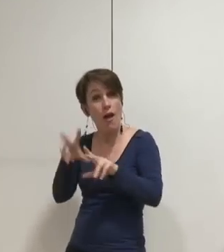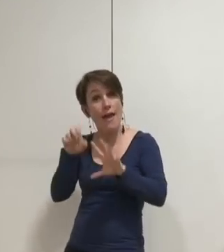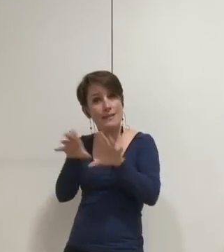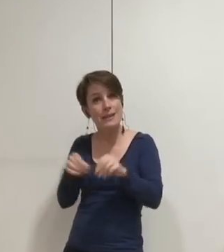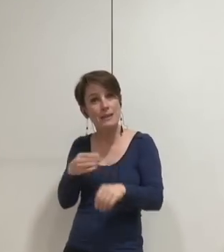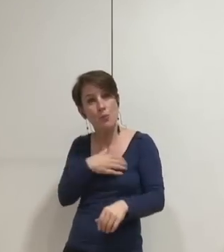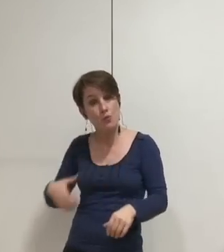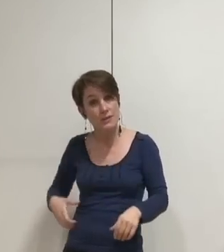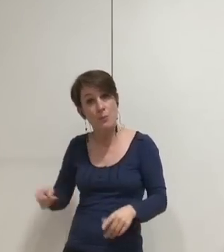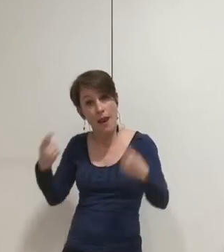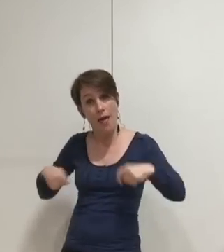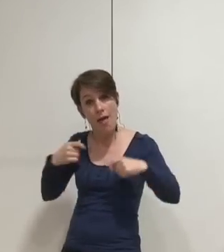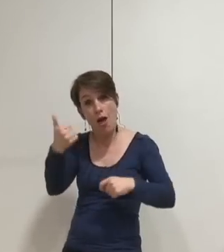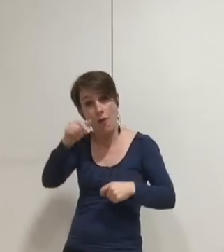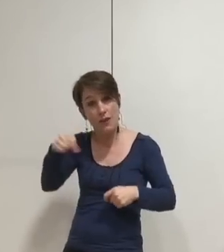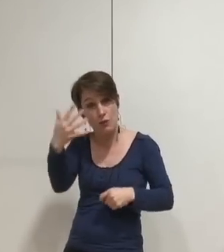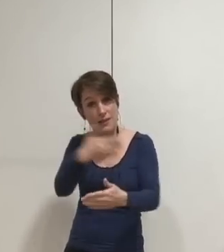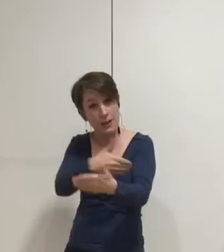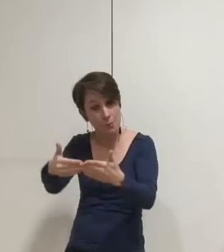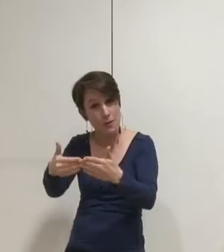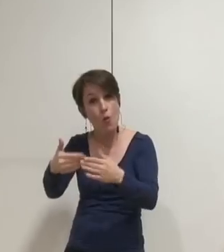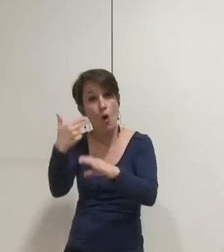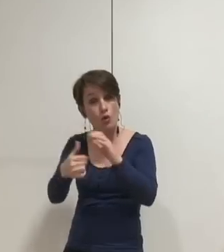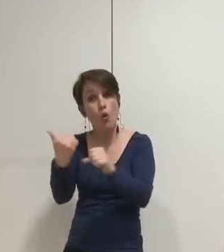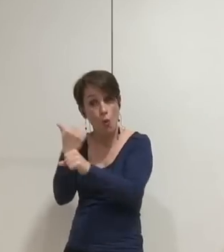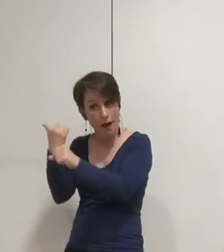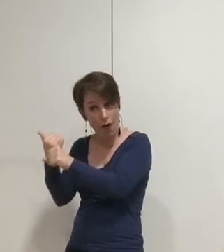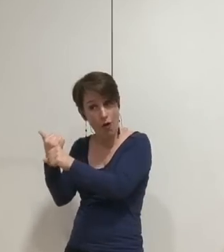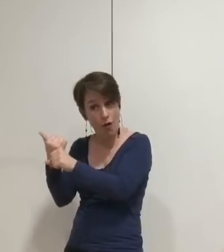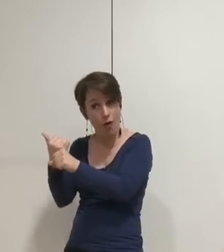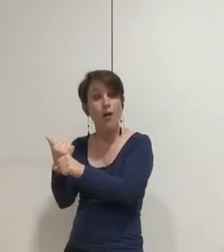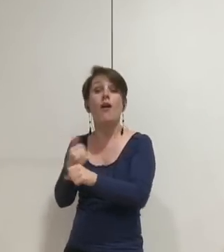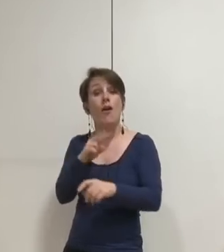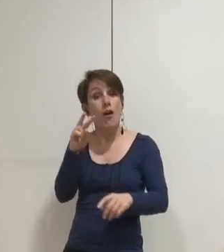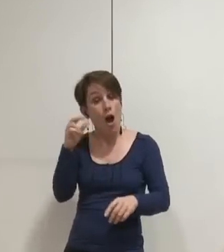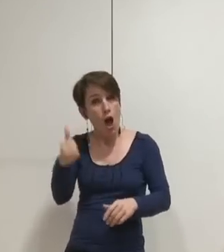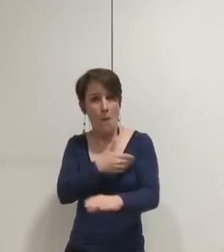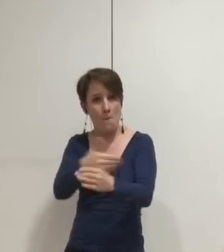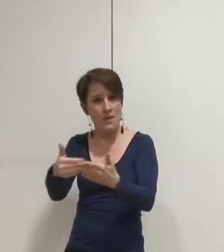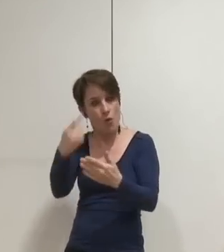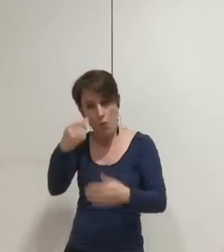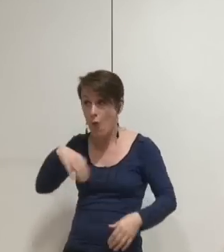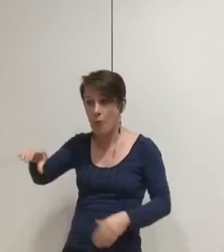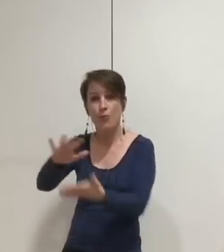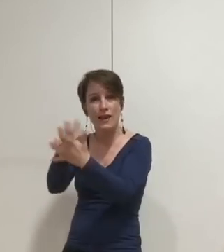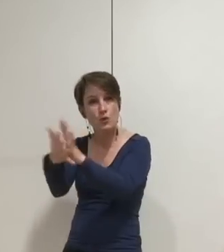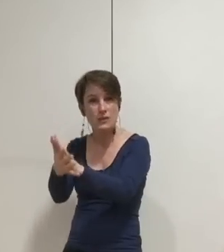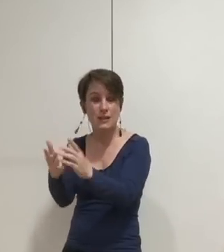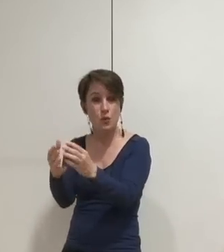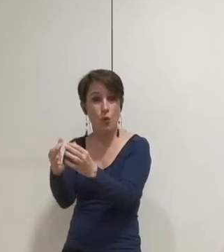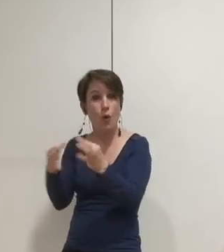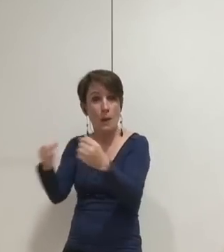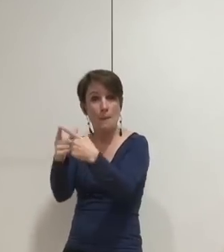1,5 million d'euros par an et en tout cas 1,1 million dans l'attribution de subvention à l'association Palais des Sports qui était une des plus fortes